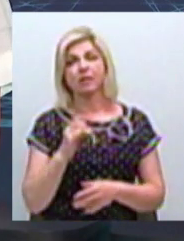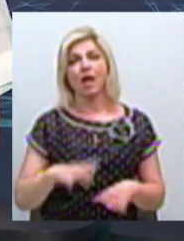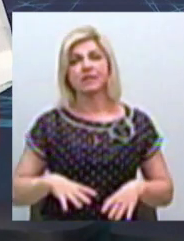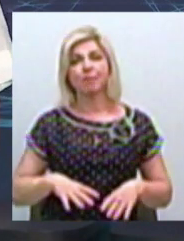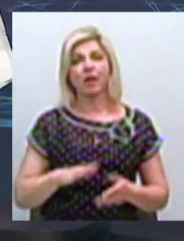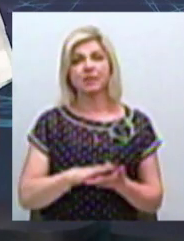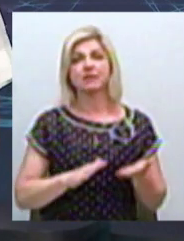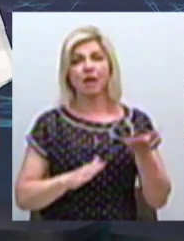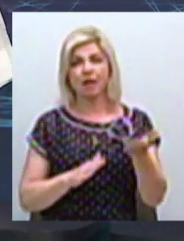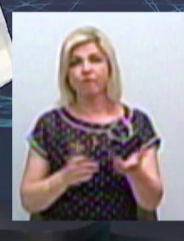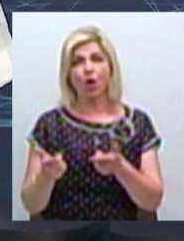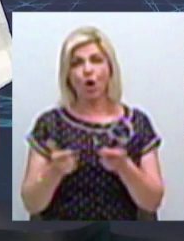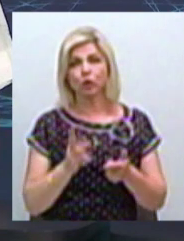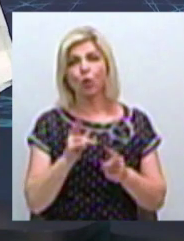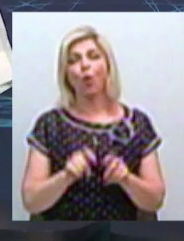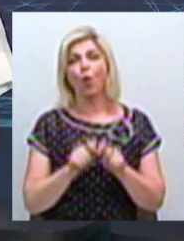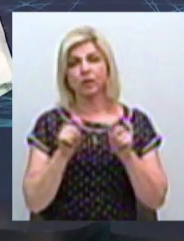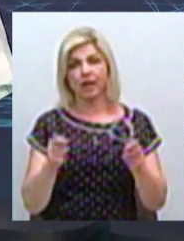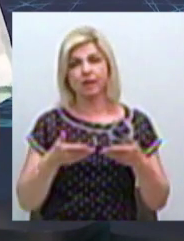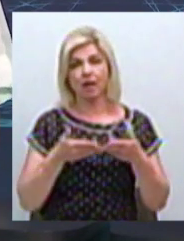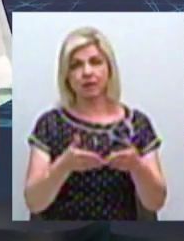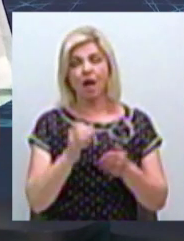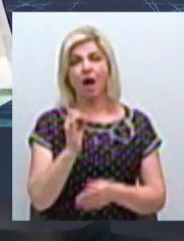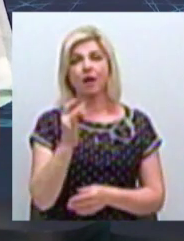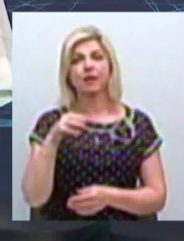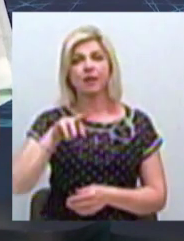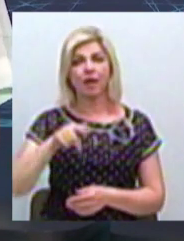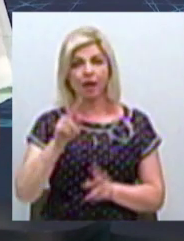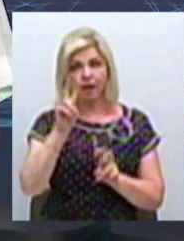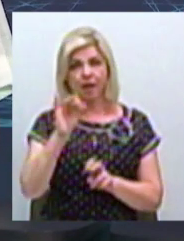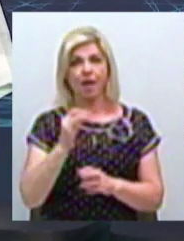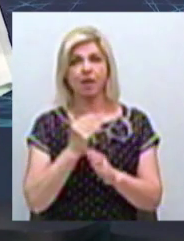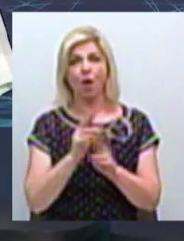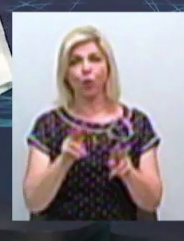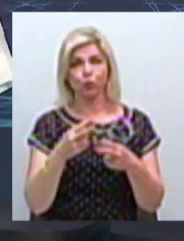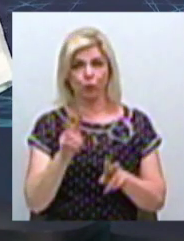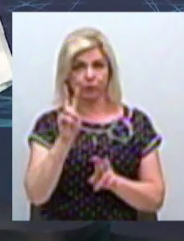подали заявки и готовы к открытию навигации. Это «Артель» и «Яхт-клуб».